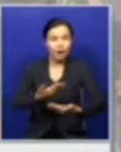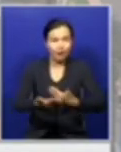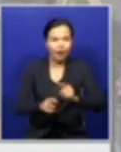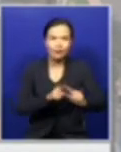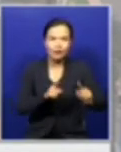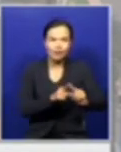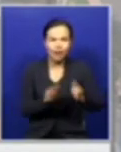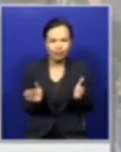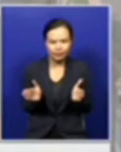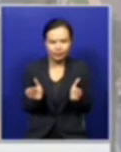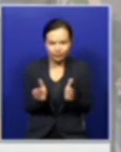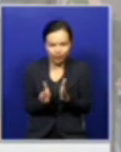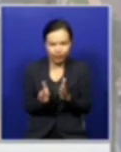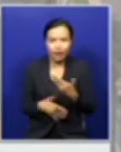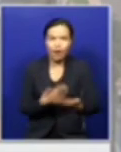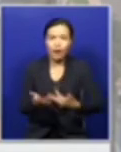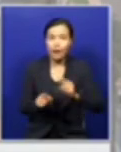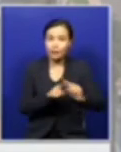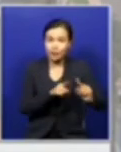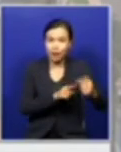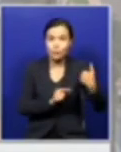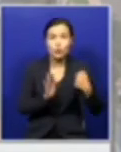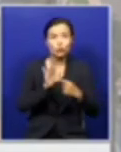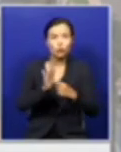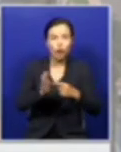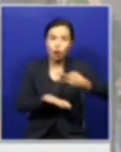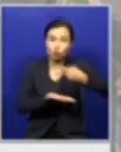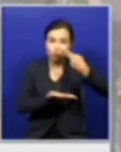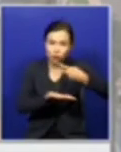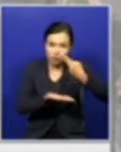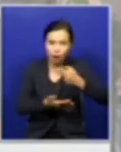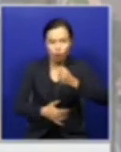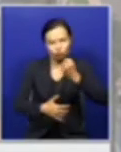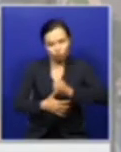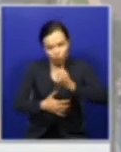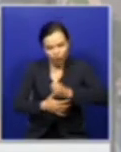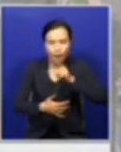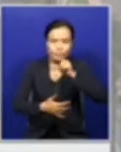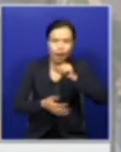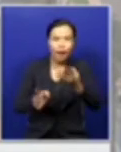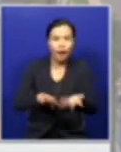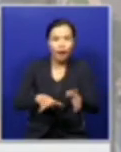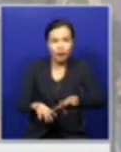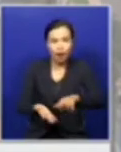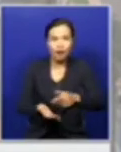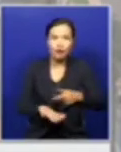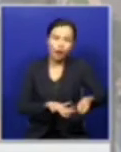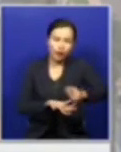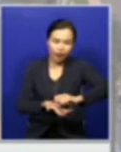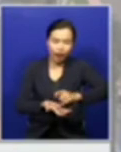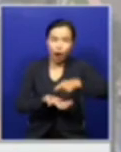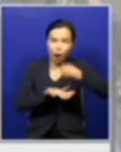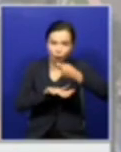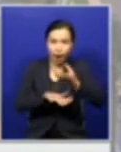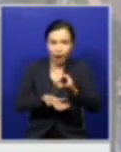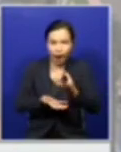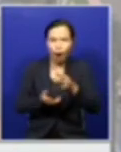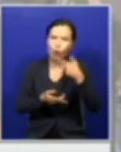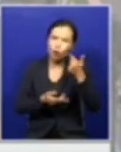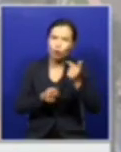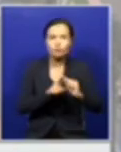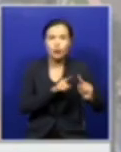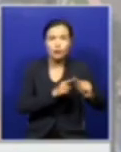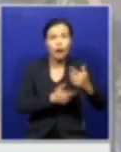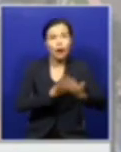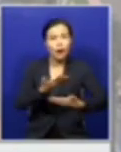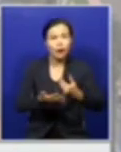รายน้อยเนี่ยค่ะท่านประธานเช่นพวกขายก๋วยเตี๋ยวขายส้มตำไก่ย่างข้าวแกงขนมอะไรต่างๆเหล่านี้ที่ข